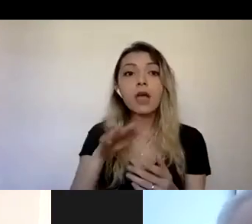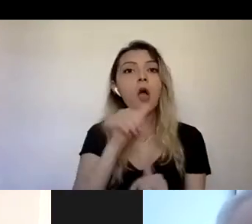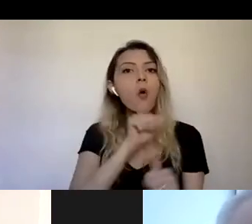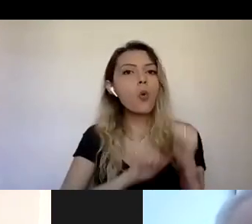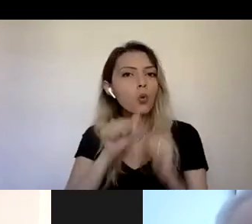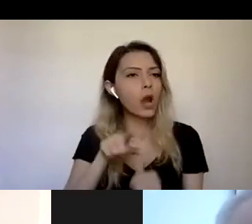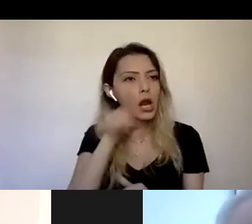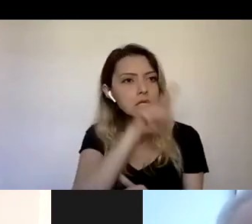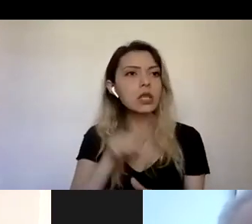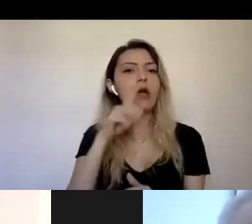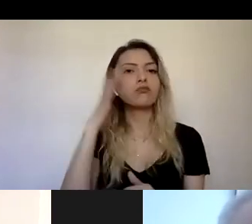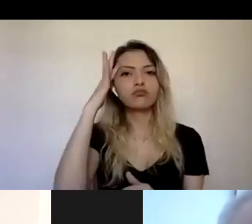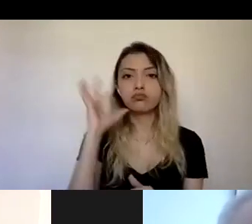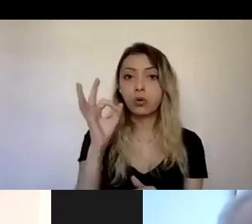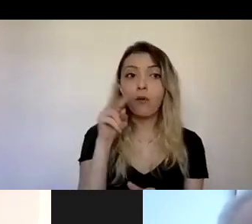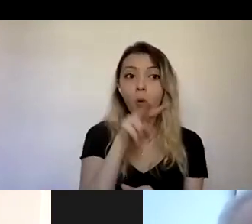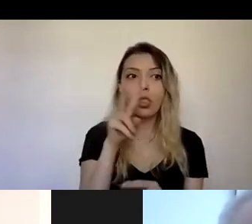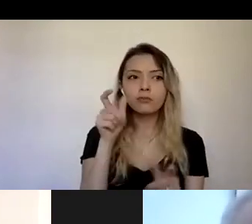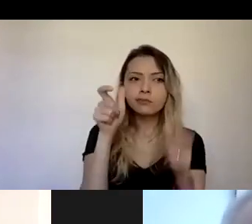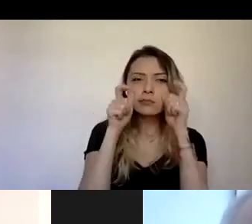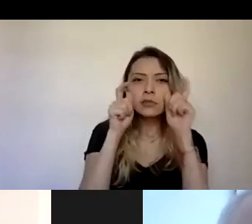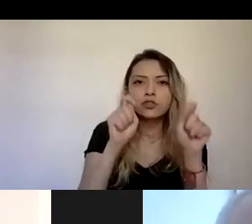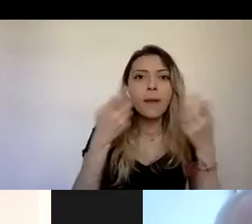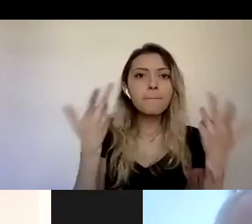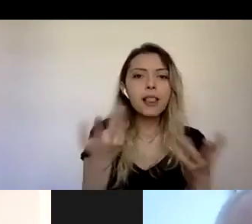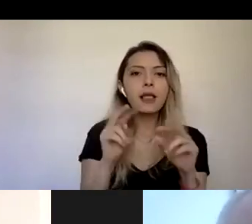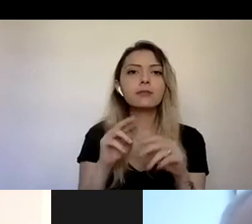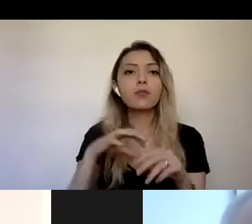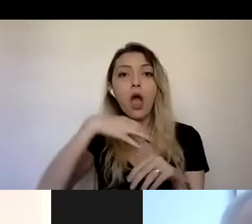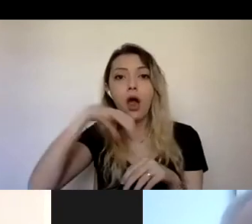yani ayrıştırılmış verinin toplanmasını sağlamak için